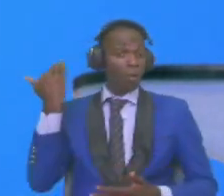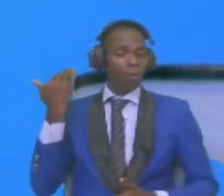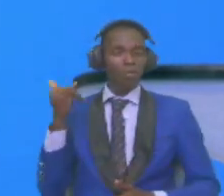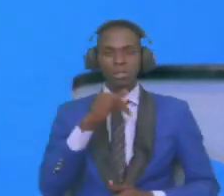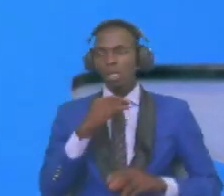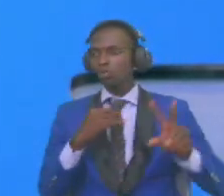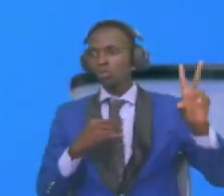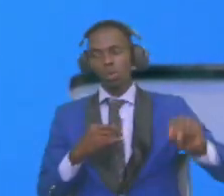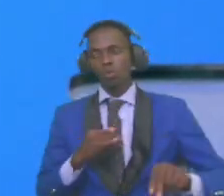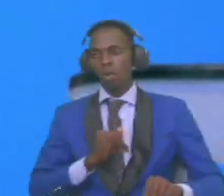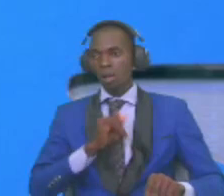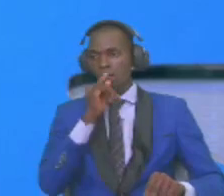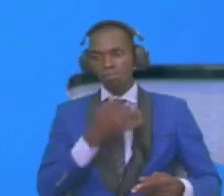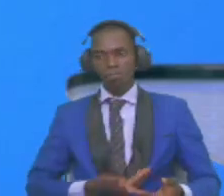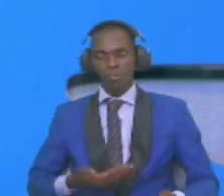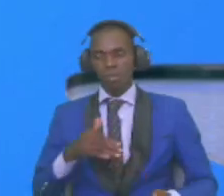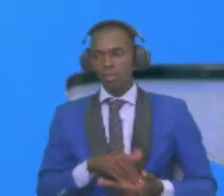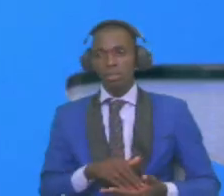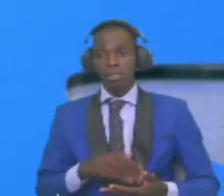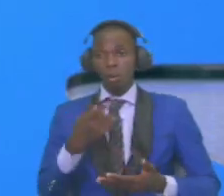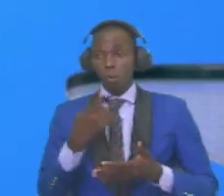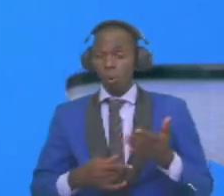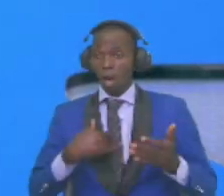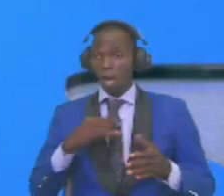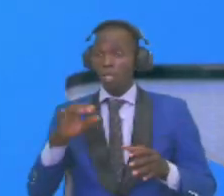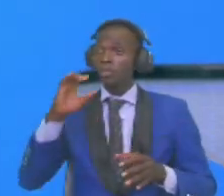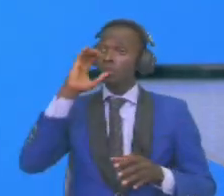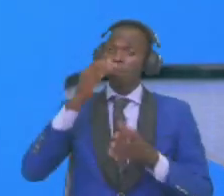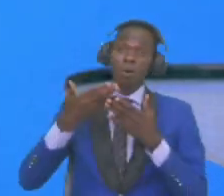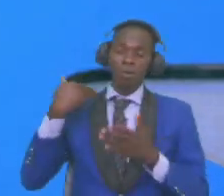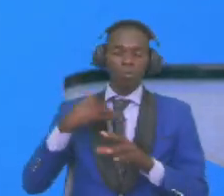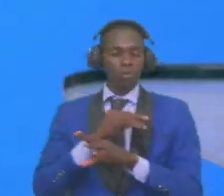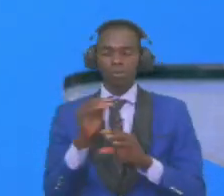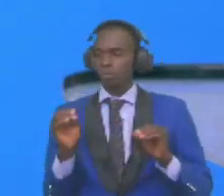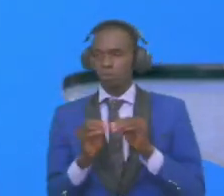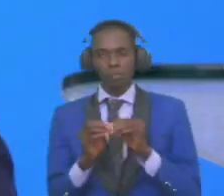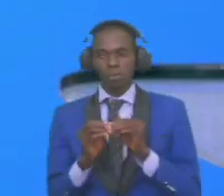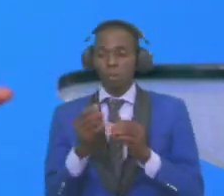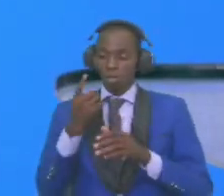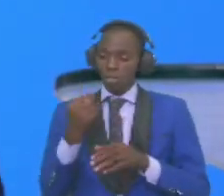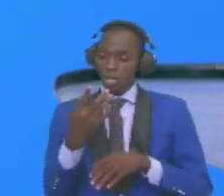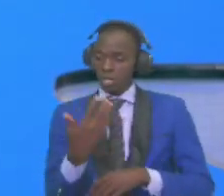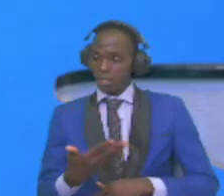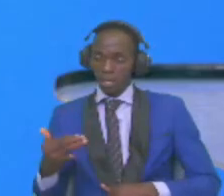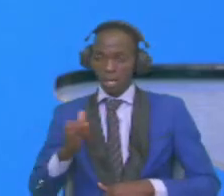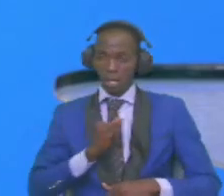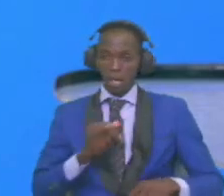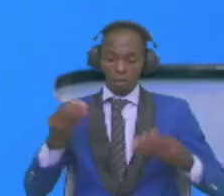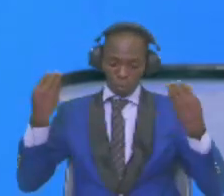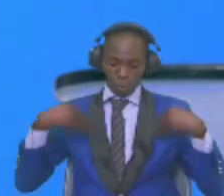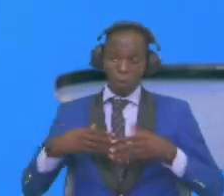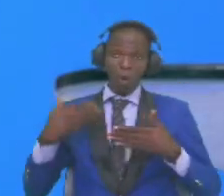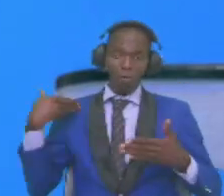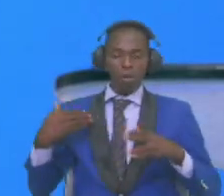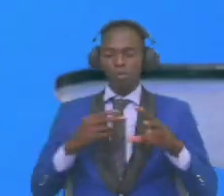jours de leur 8e venons de signer de nouveau elle ce que je buvais je ne le vois plus est ce que